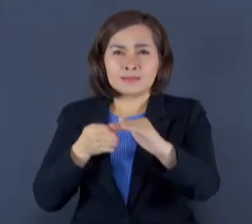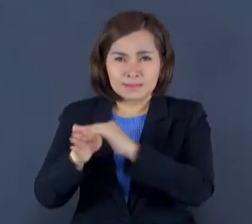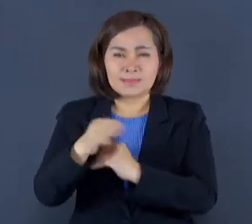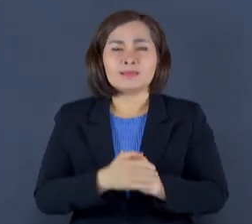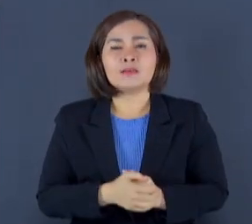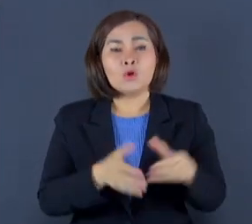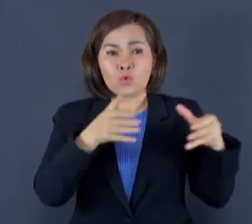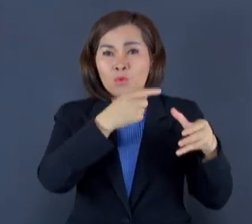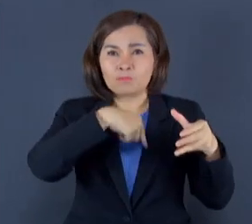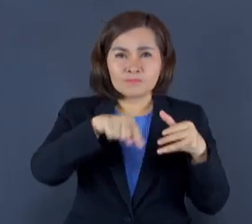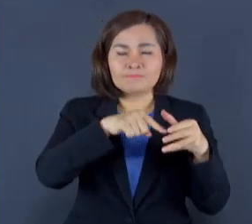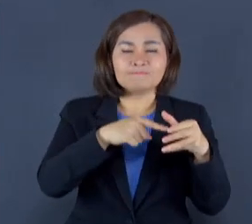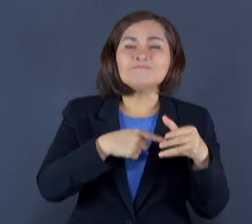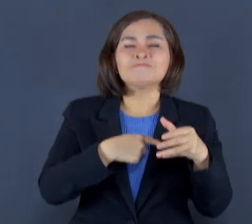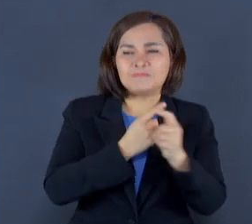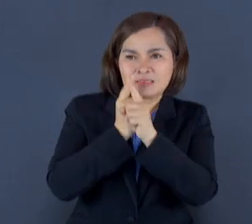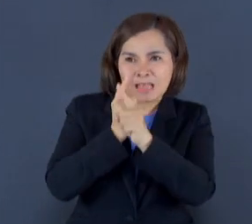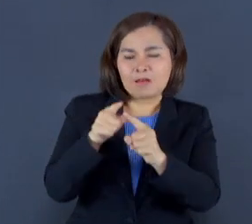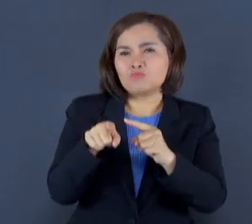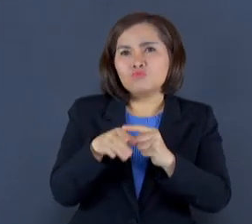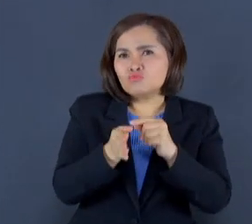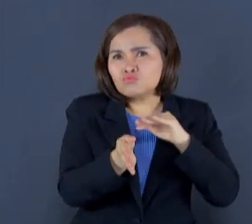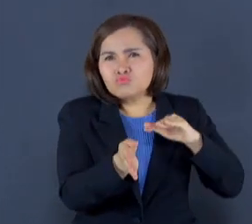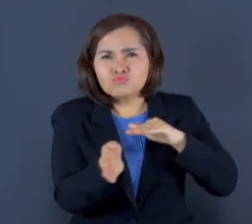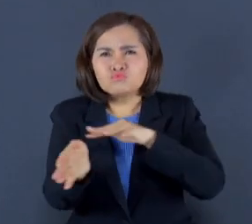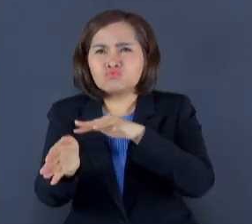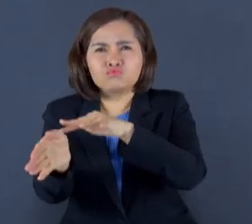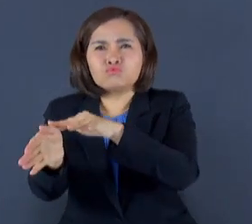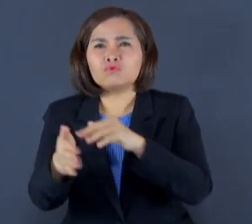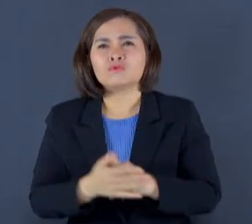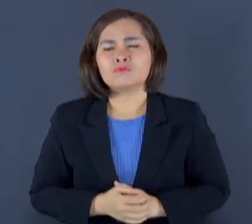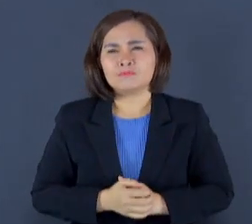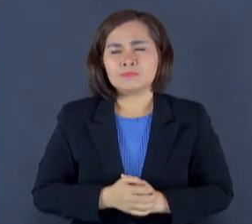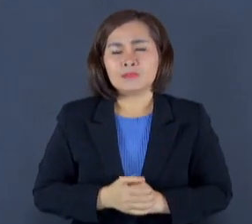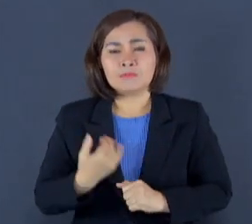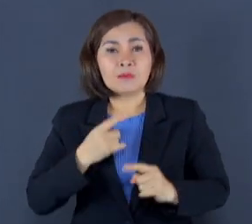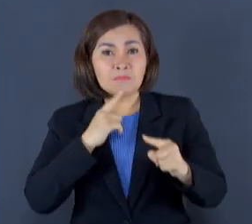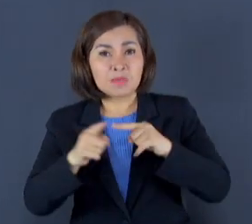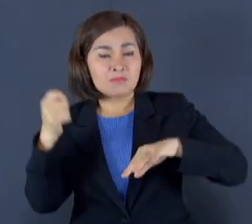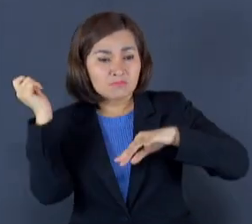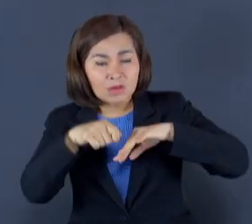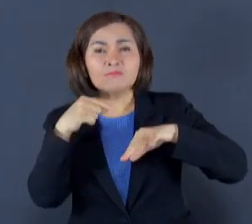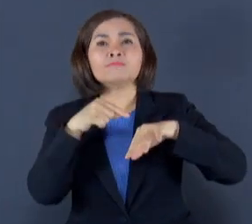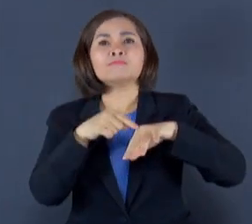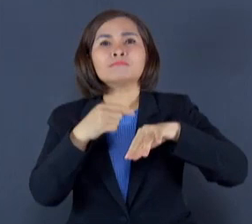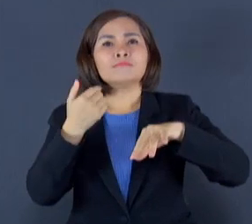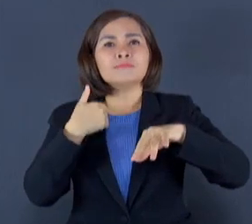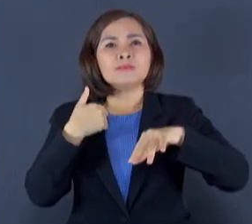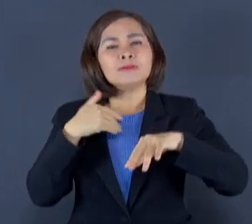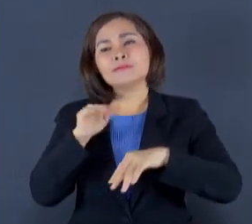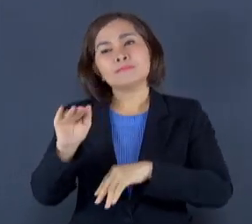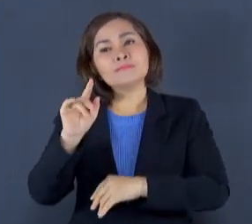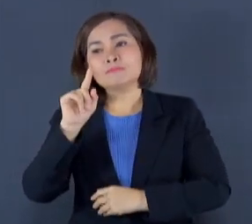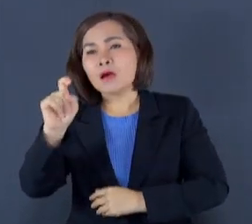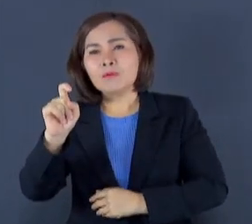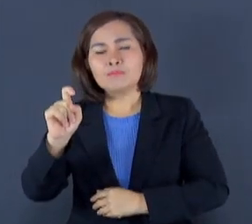และรุ่นพี่ในกลุ่มก็เลยขับรถไล่ตามแต่ฝั่งผู้เสียหายเนี่ยใช้มีดมาฟันโดนนิ้วก็เลยตามไปถามยืน